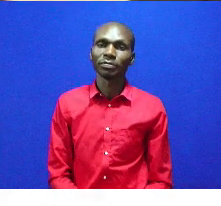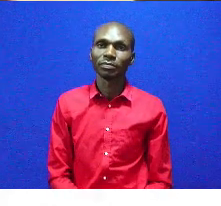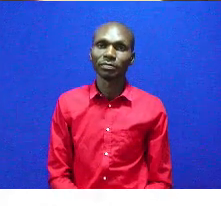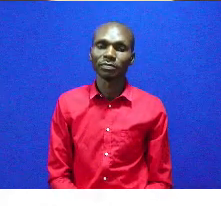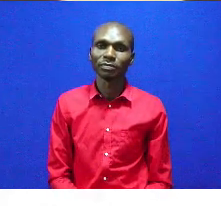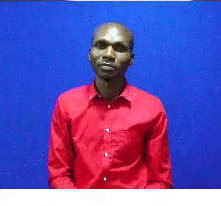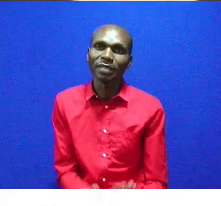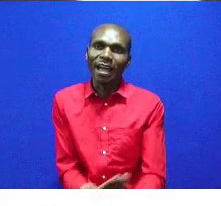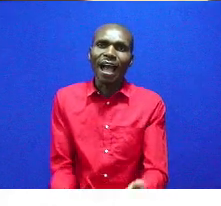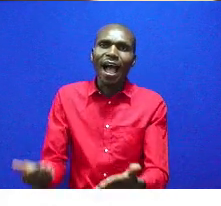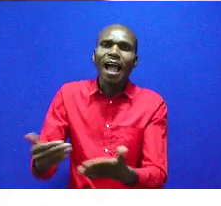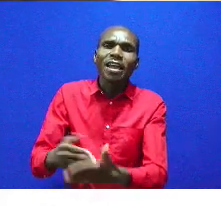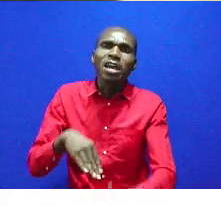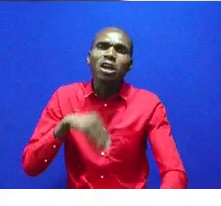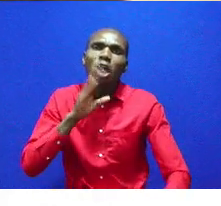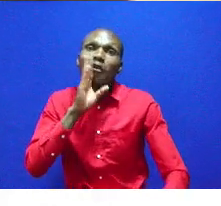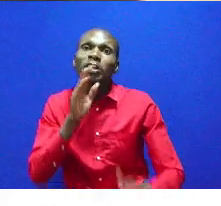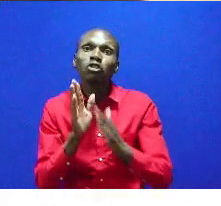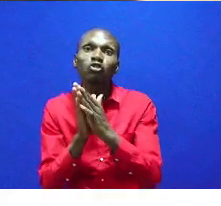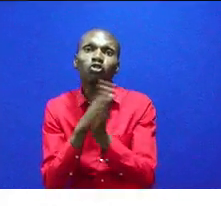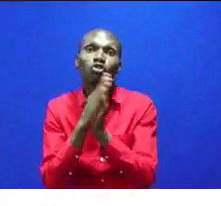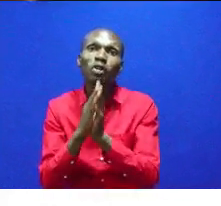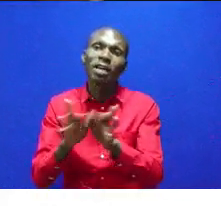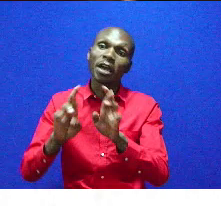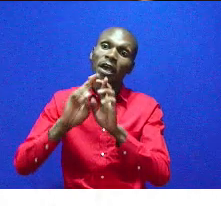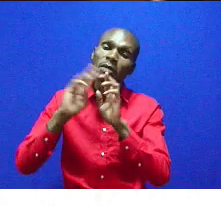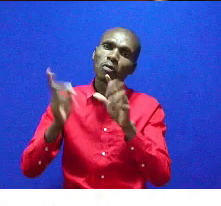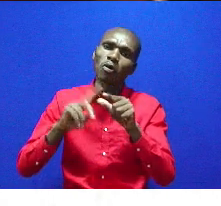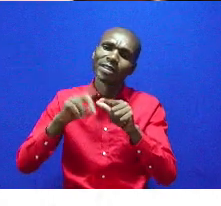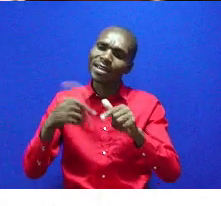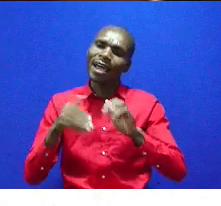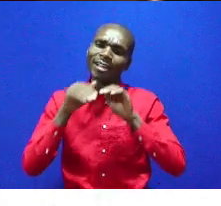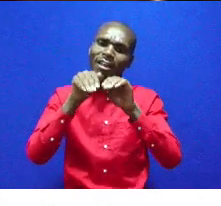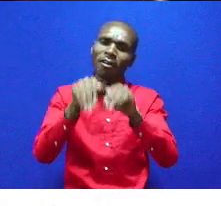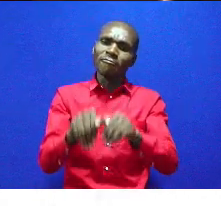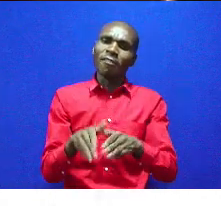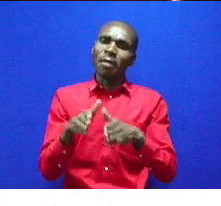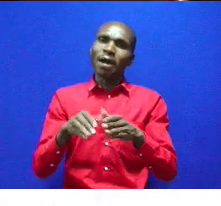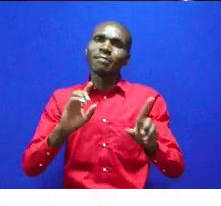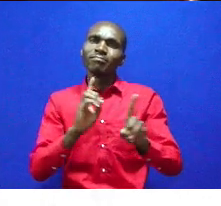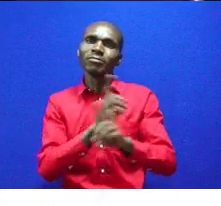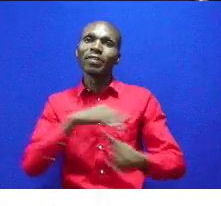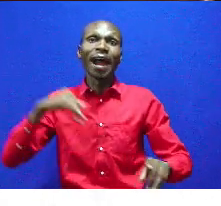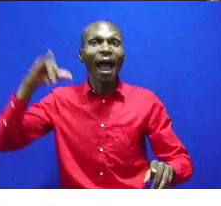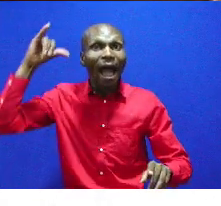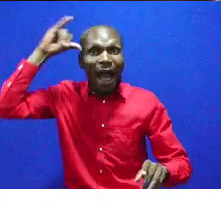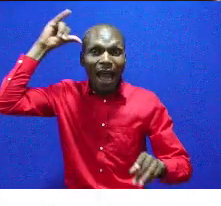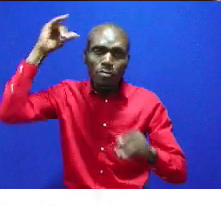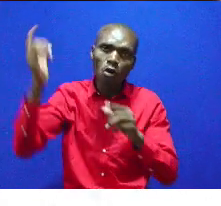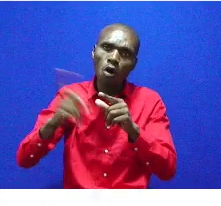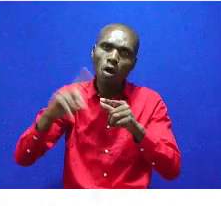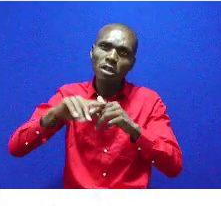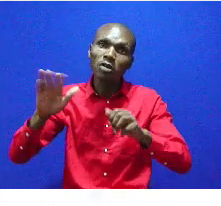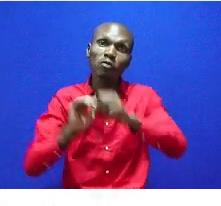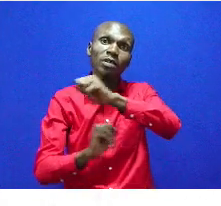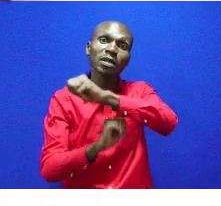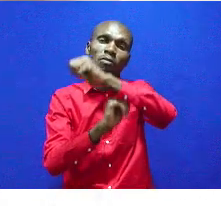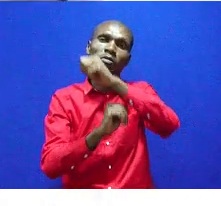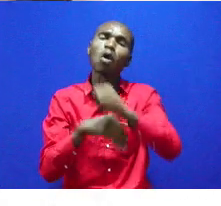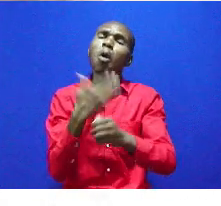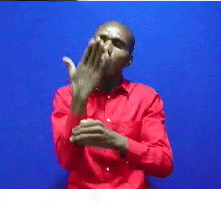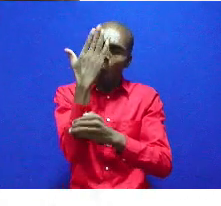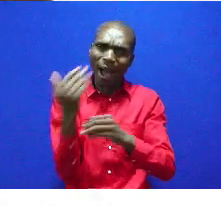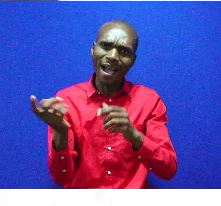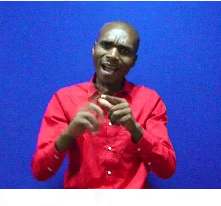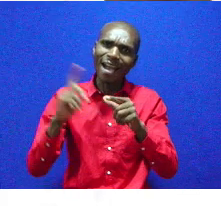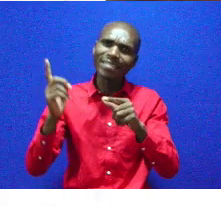Nigo akor kagote babuna abalemi bebi melibinde amone tugo aao waigomba chigosirwa, sababu kutakuwa